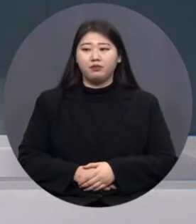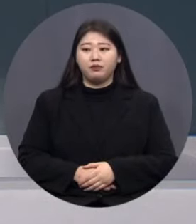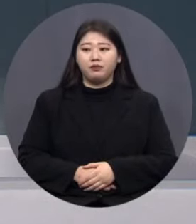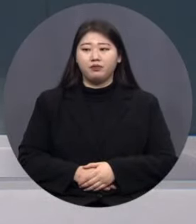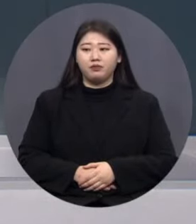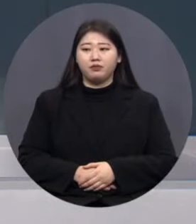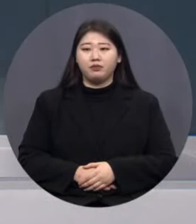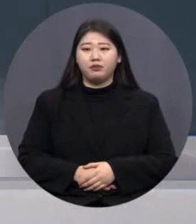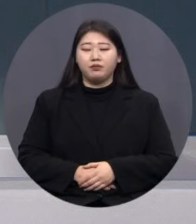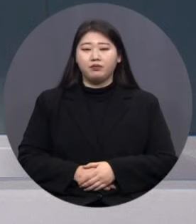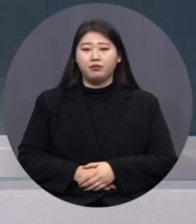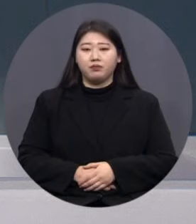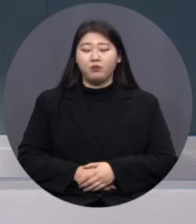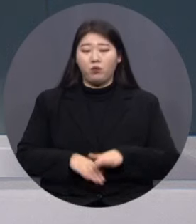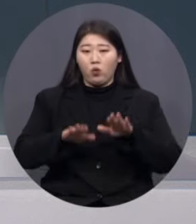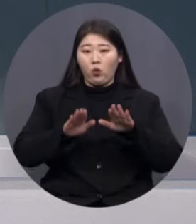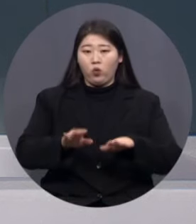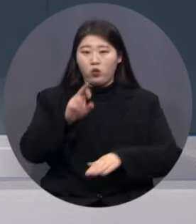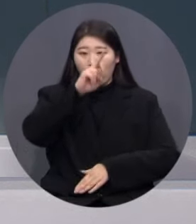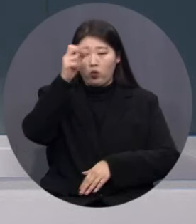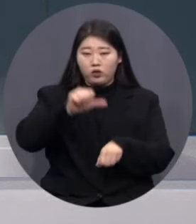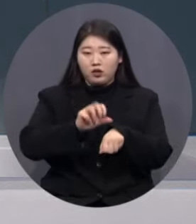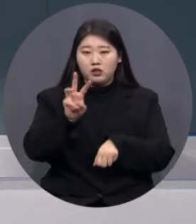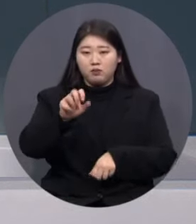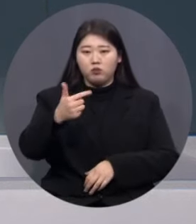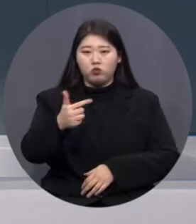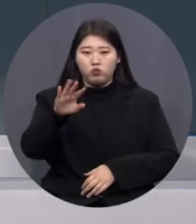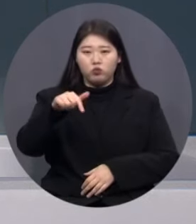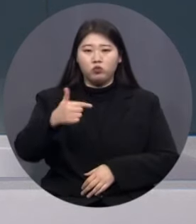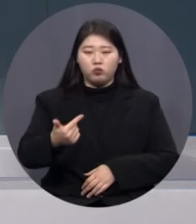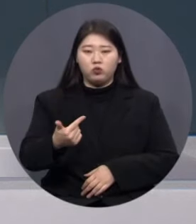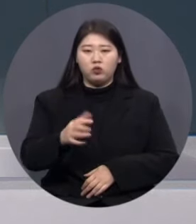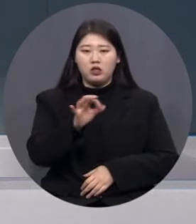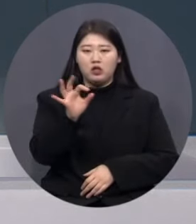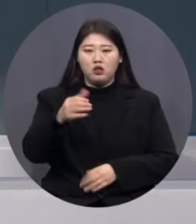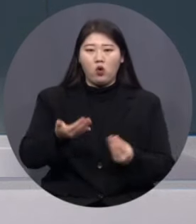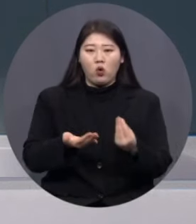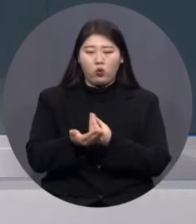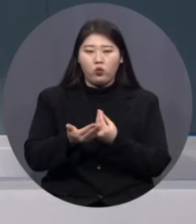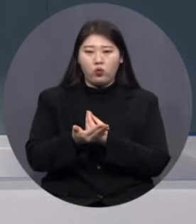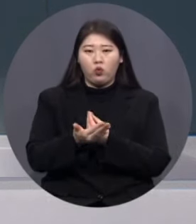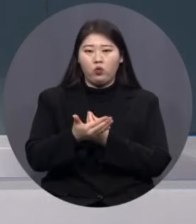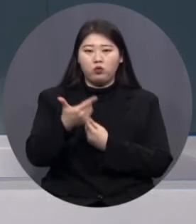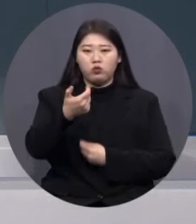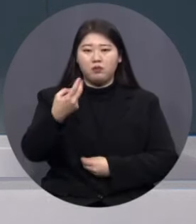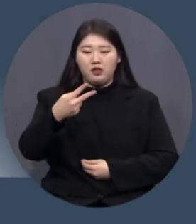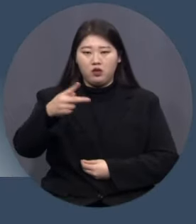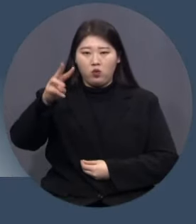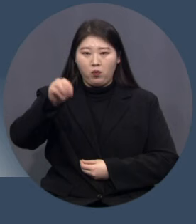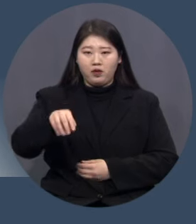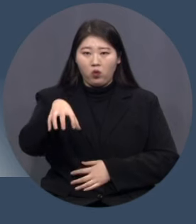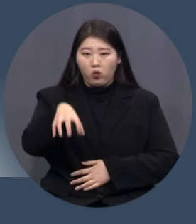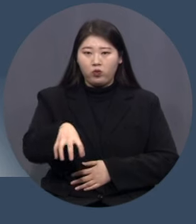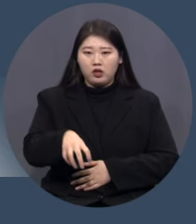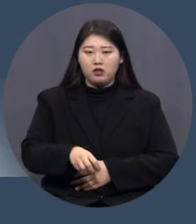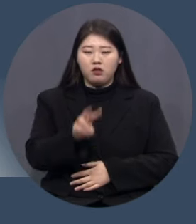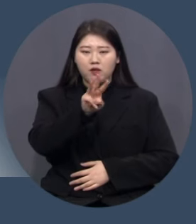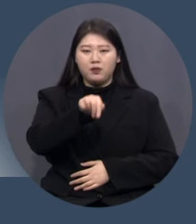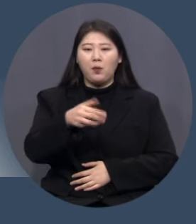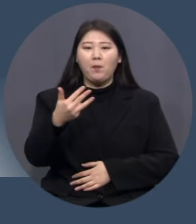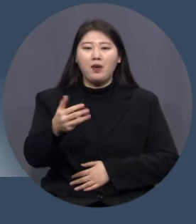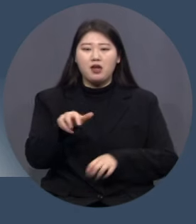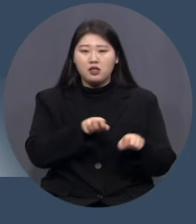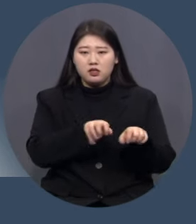뉴스입니다 예 오늘 오후 5시 36분 이어도 북동쪽 62km 해역에서 규모 3.8의